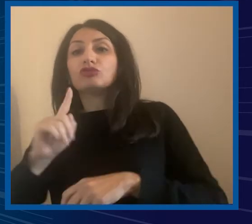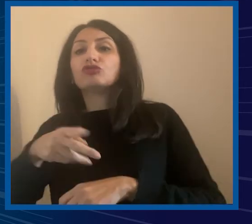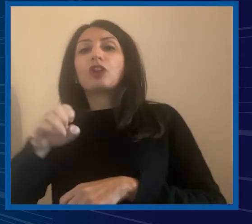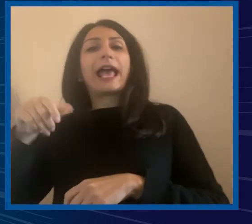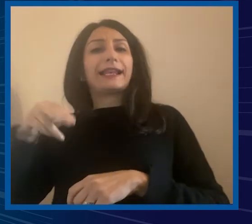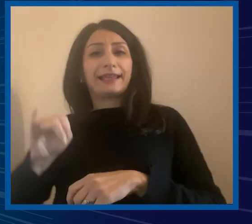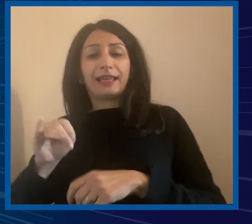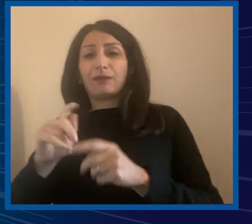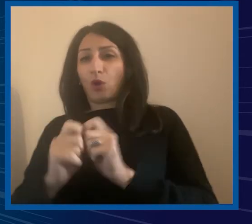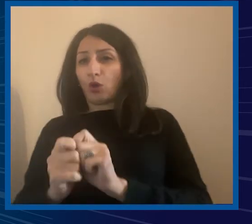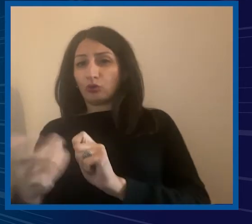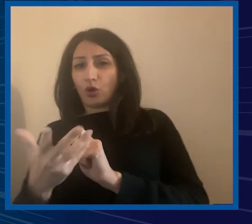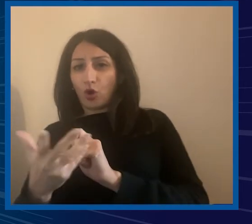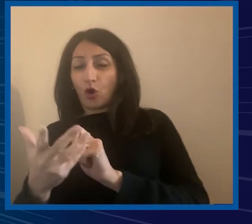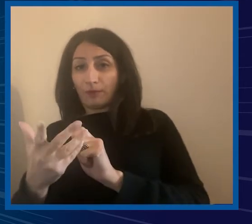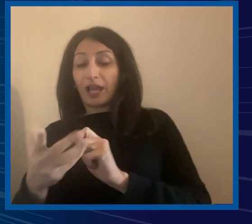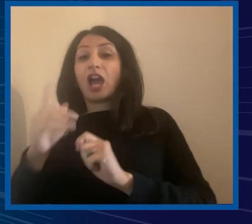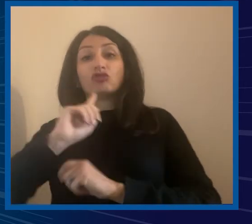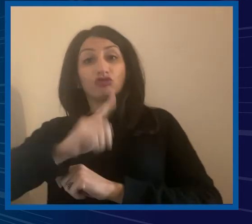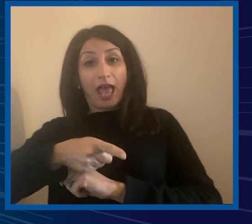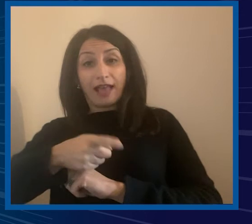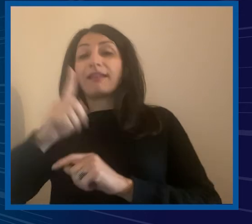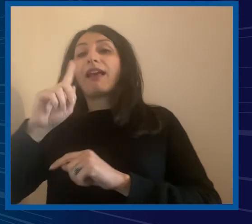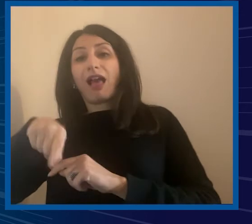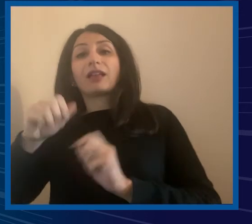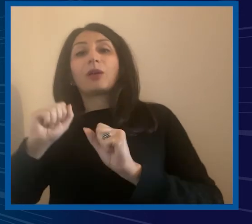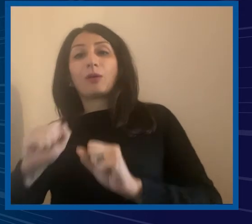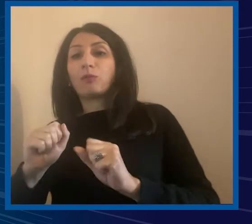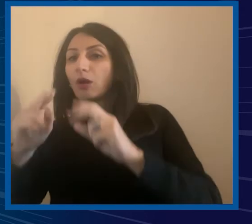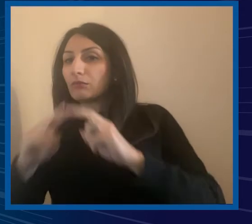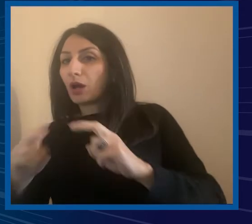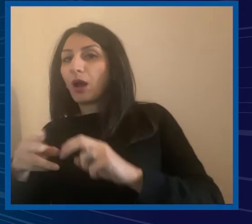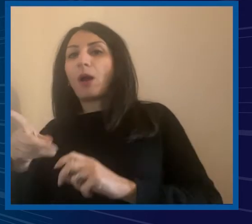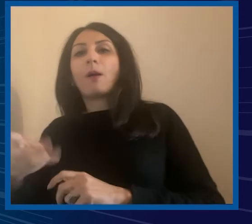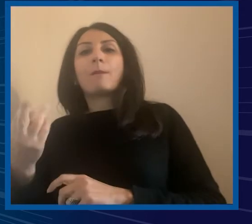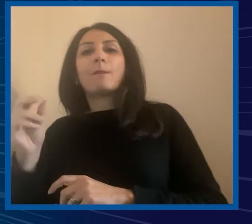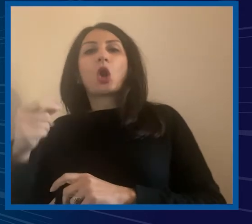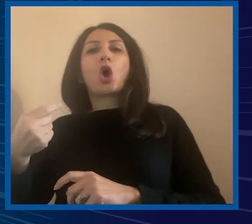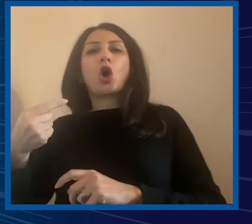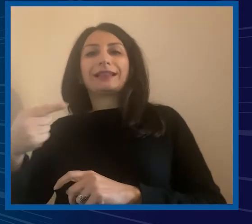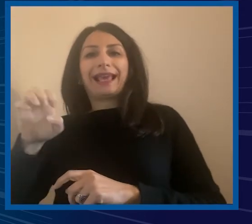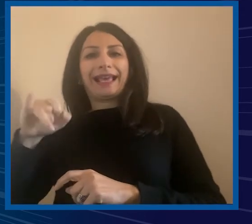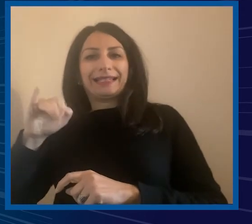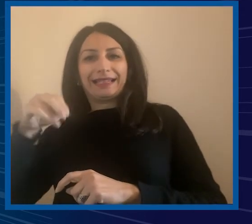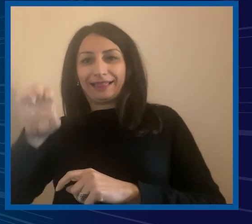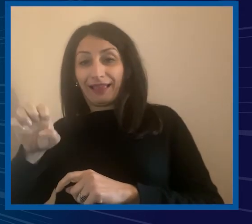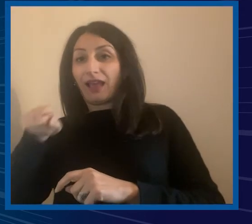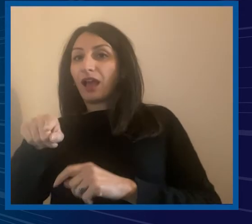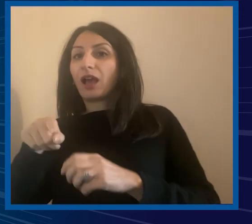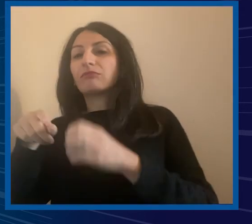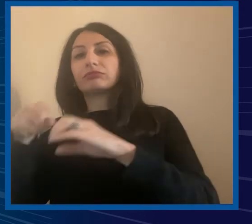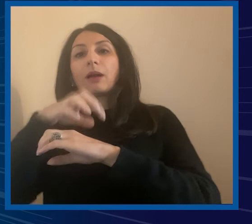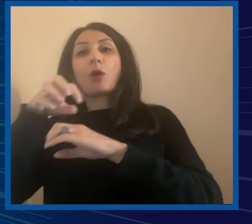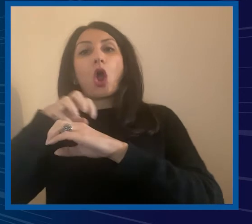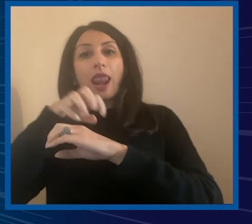si può studiare come questi geni vengono modulati. Oltre ai geni, è possibile studiare anche le